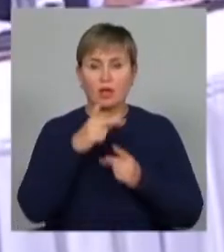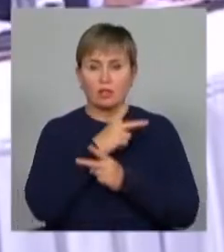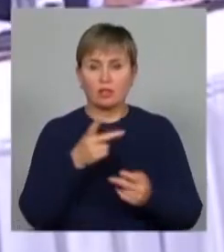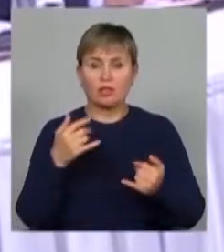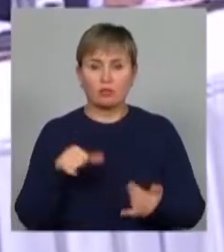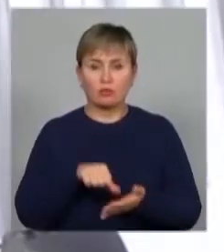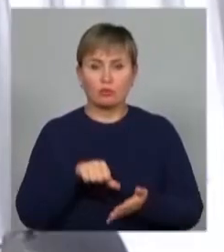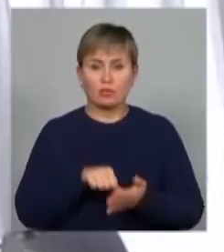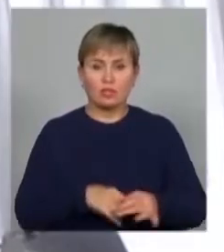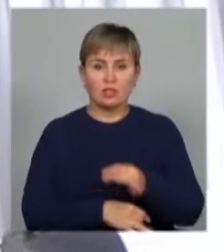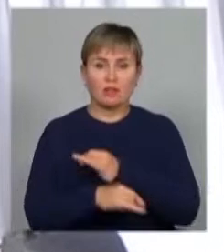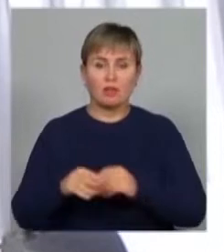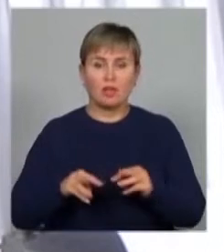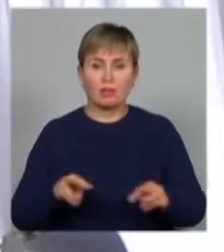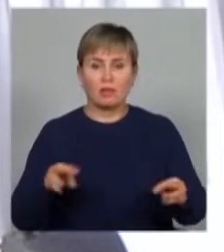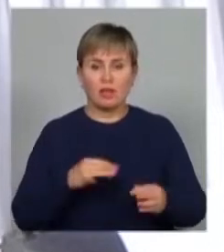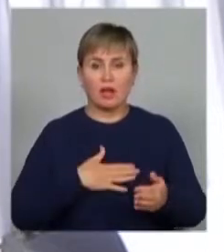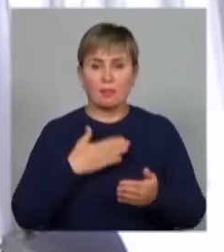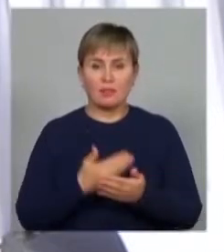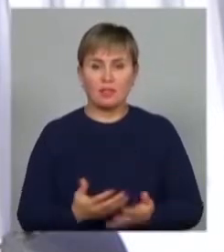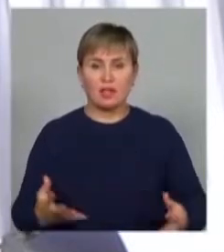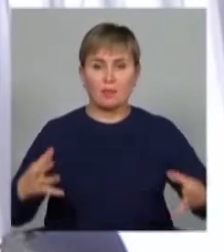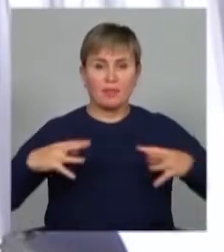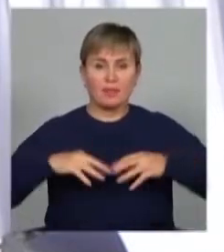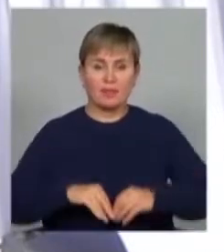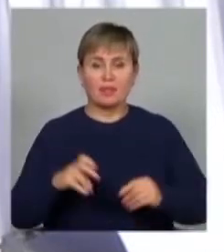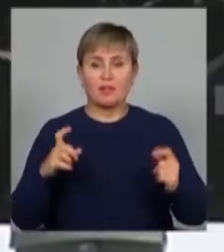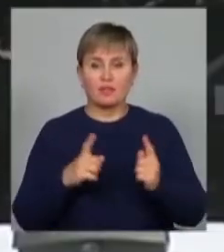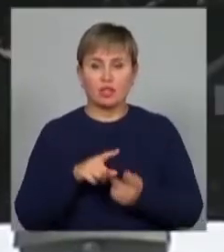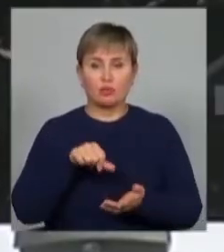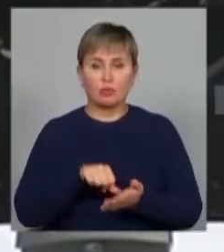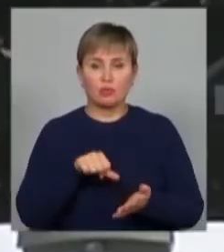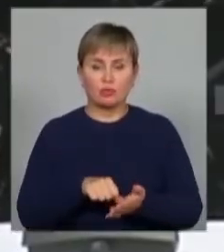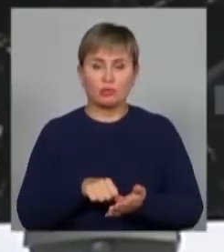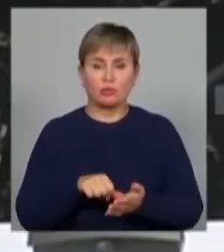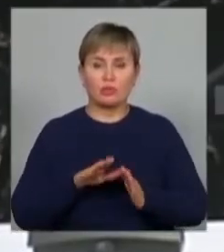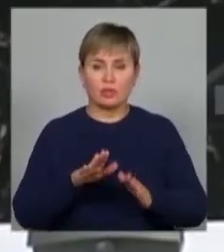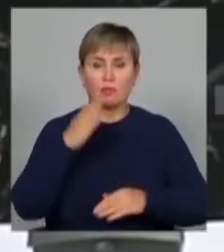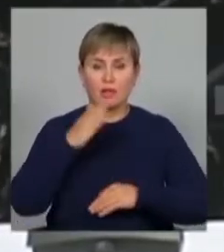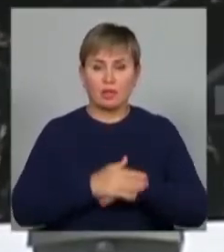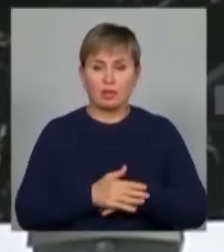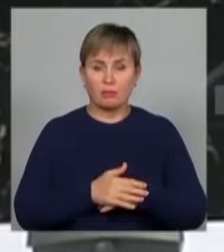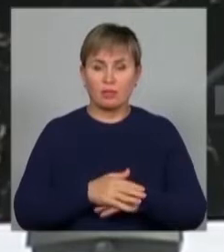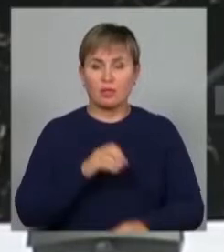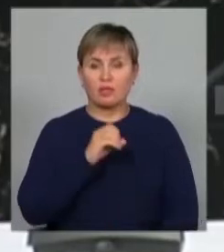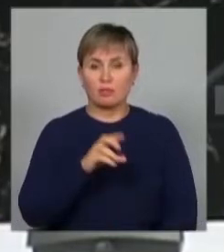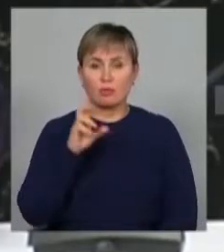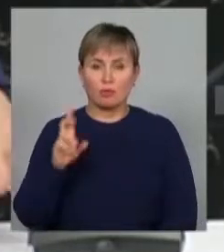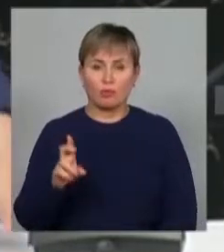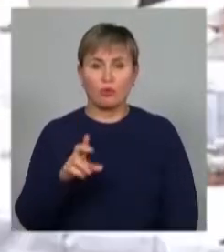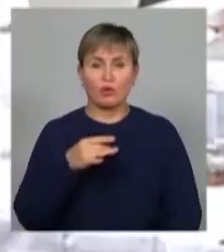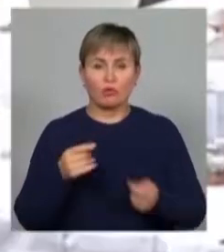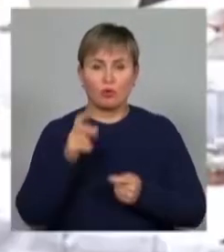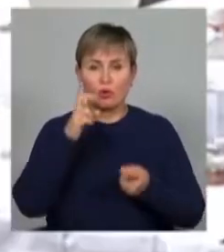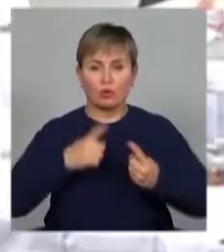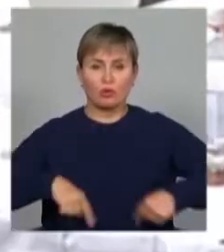дали участники Совета правительства и общественных объединений. На встрече присутствовали замакима города Ержан Бабакумаров, руководители